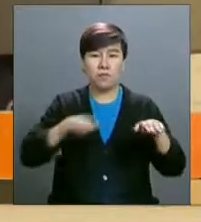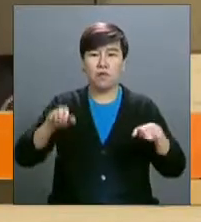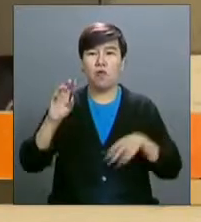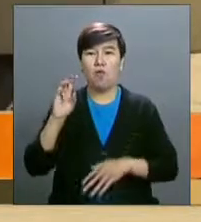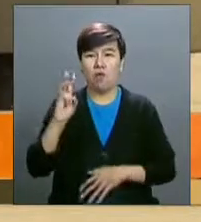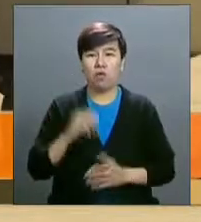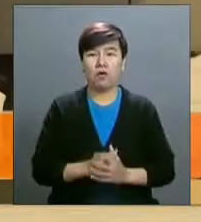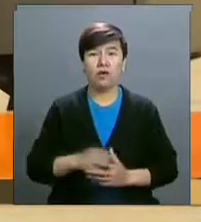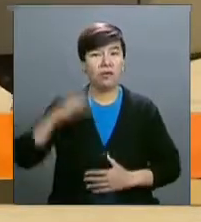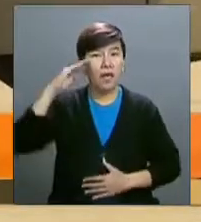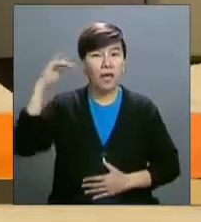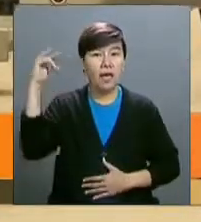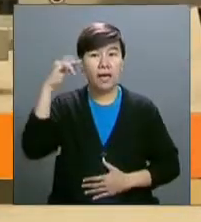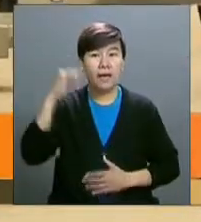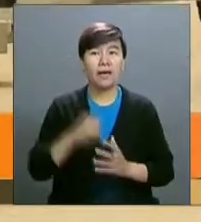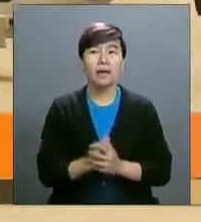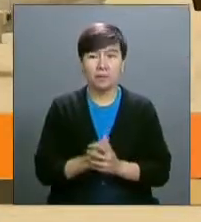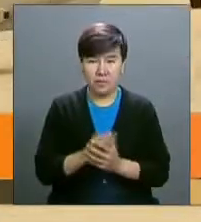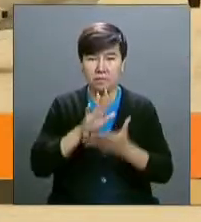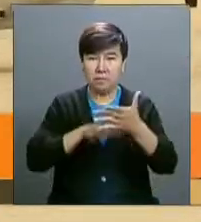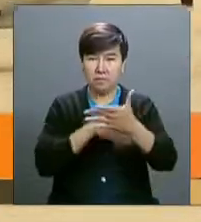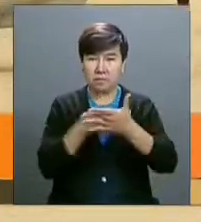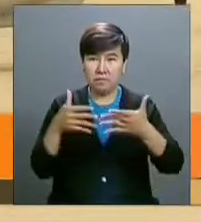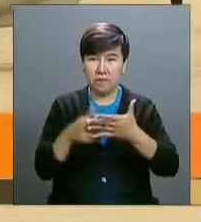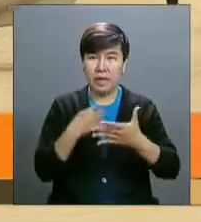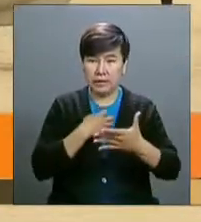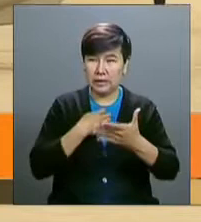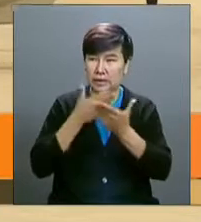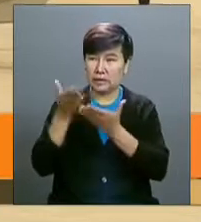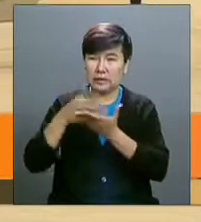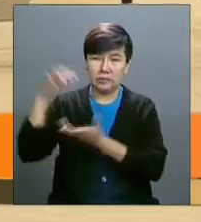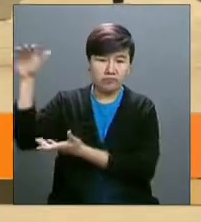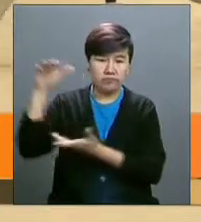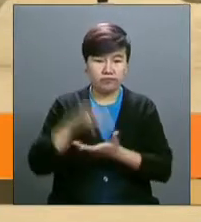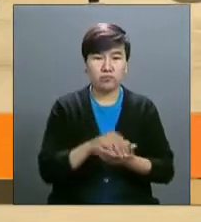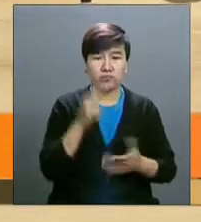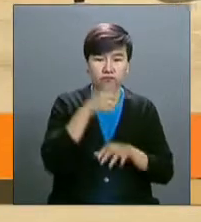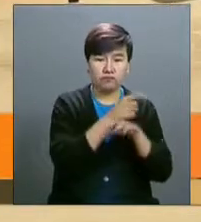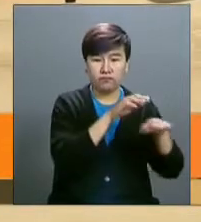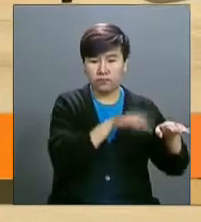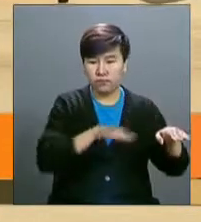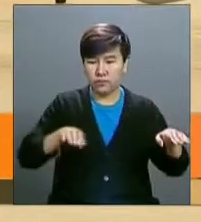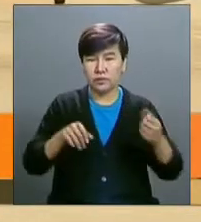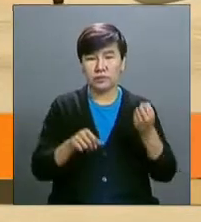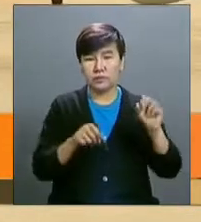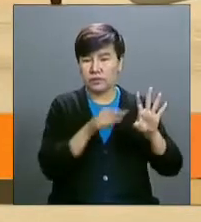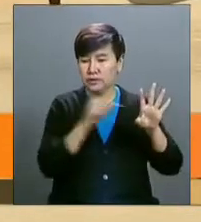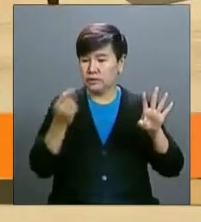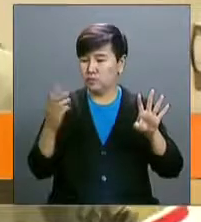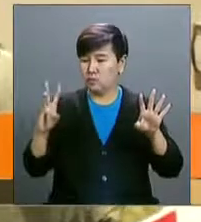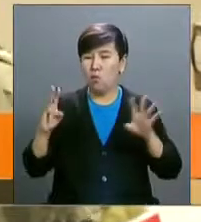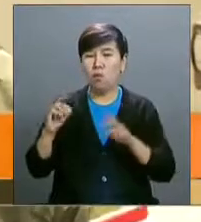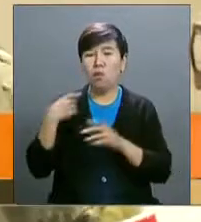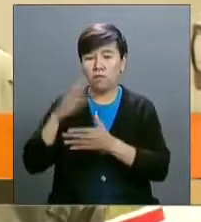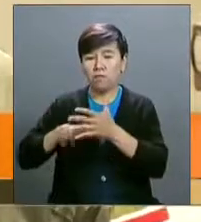าศยังมีแผนทยอยจัดหาเพิ่มเติมให้ครบฝูง 14-16 เครื่องตามศักยภาพของงบประมาณ ในส่วนทอเ